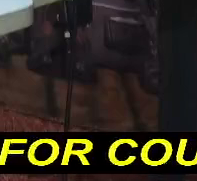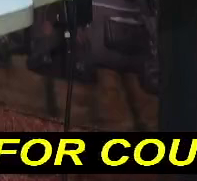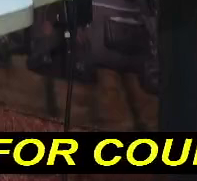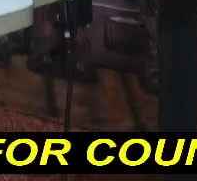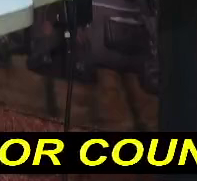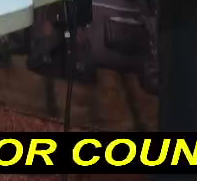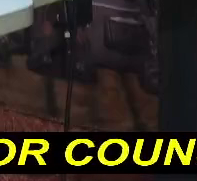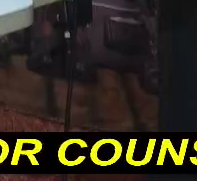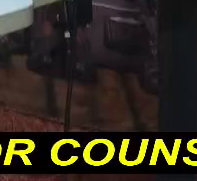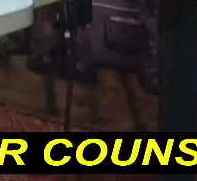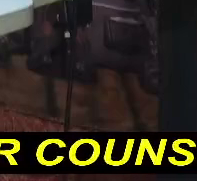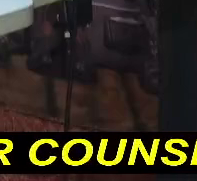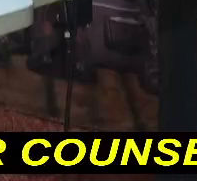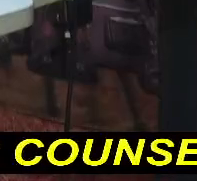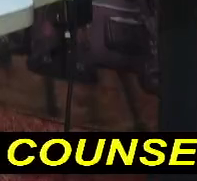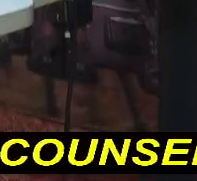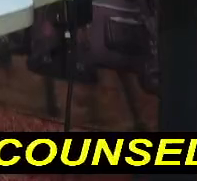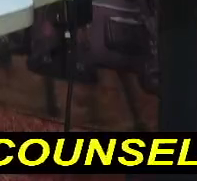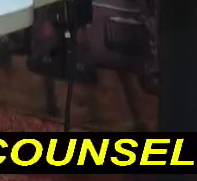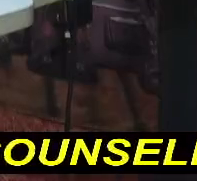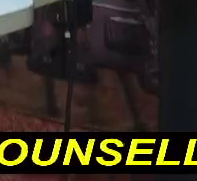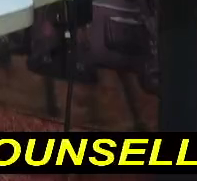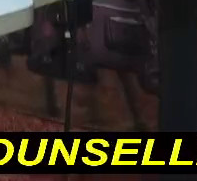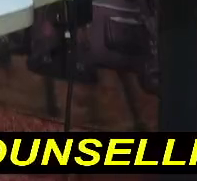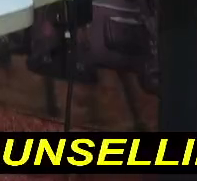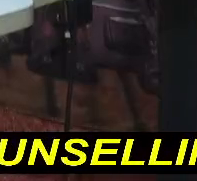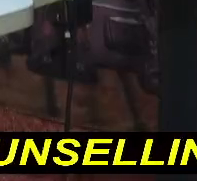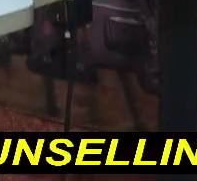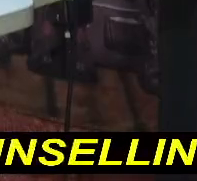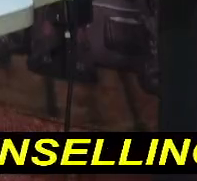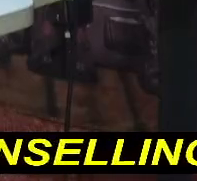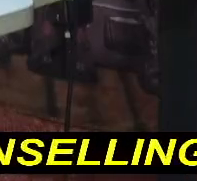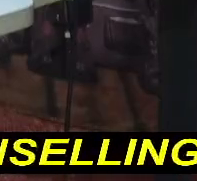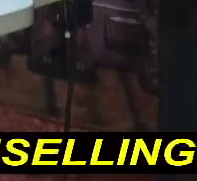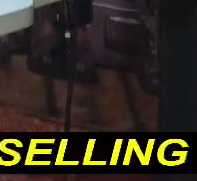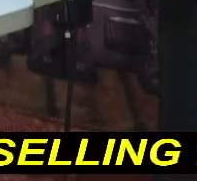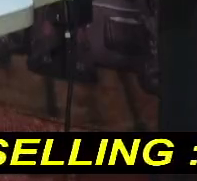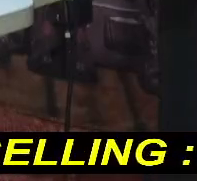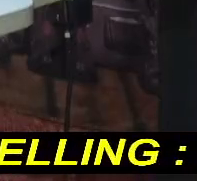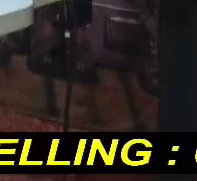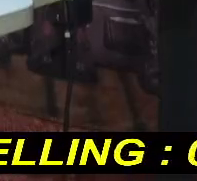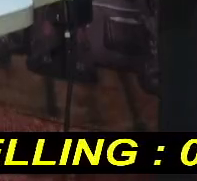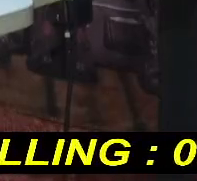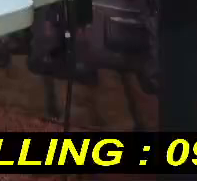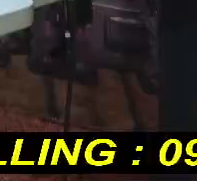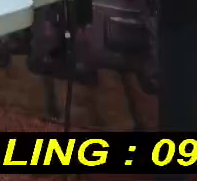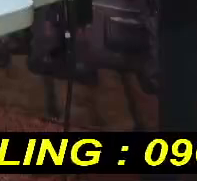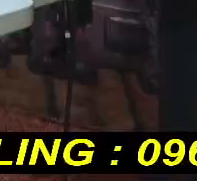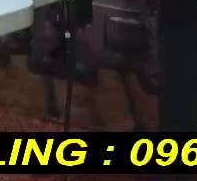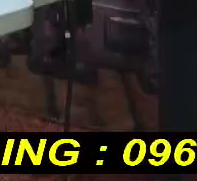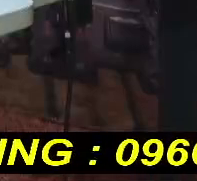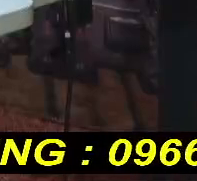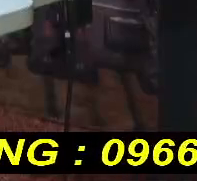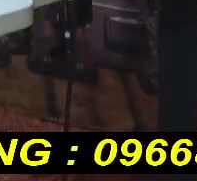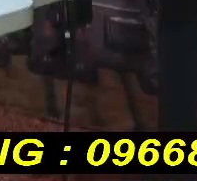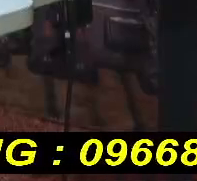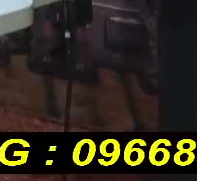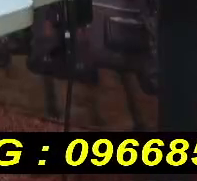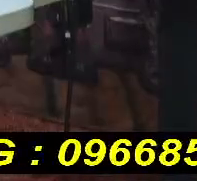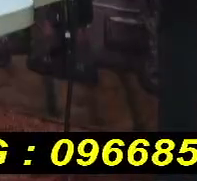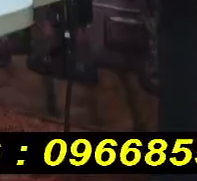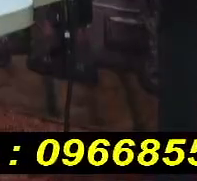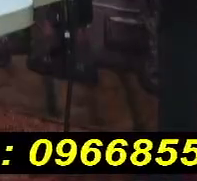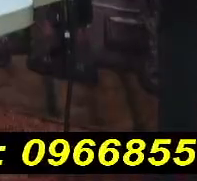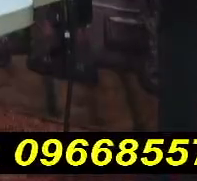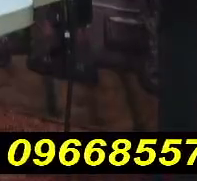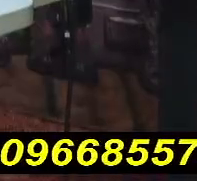e y sana E O W H Okay lang Hwag na nila i-follow up yun Oo Hwag niy i-follow up yon hindi naman sa atin o